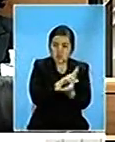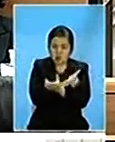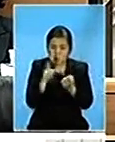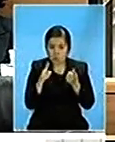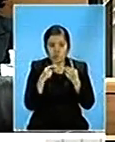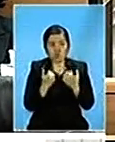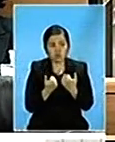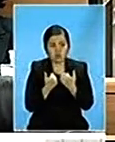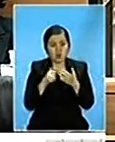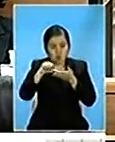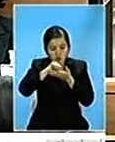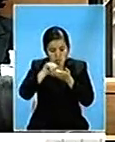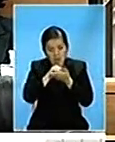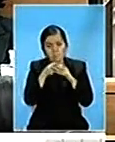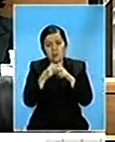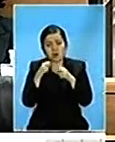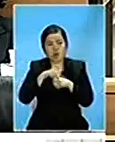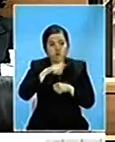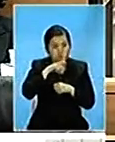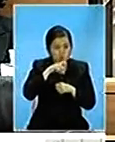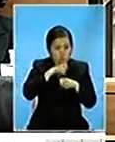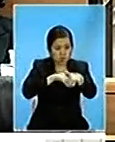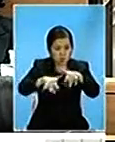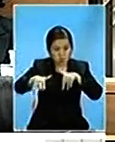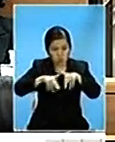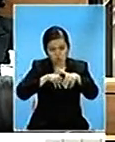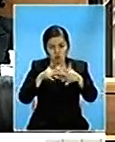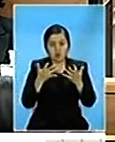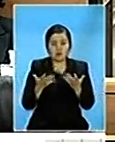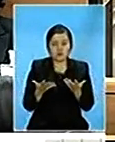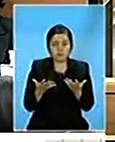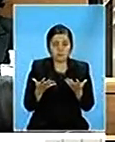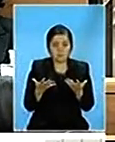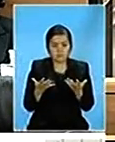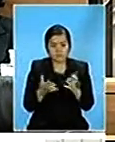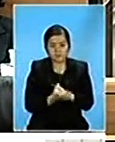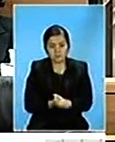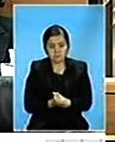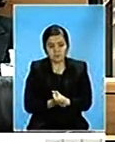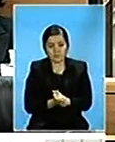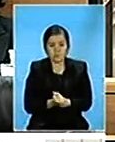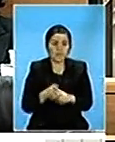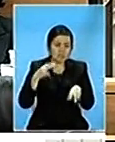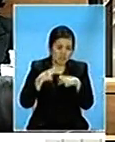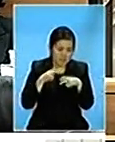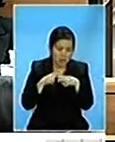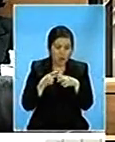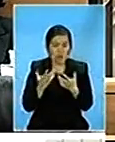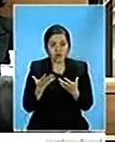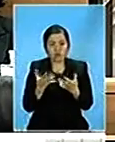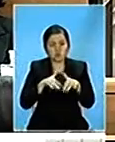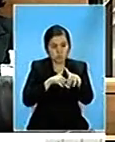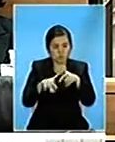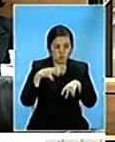งต้องแก้ไขกันอยู่ในพื้นที่ที่อาจจะไม่ได้รับความสะดวกสบายนักหรือบางพื้นที่